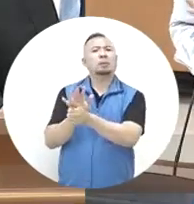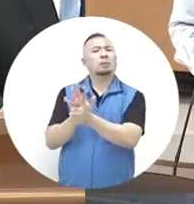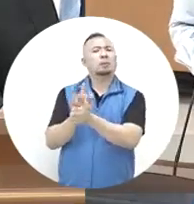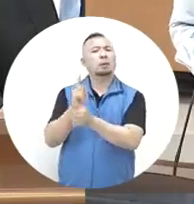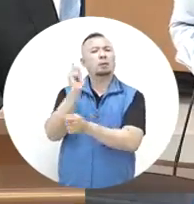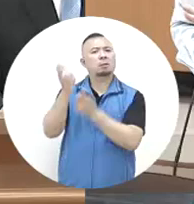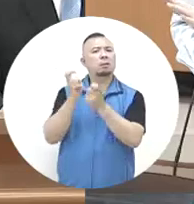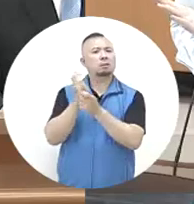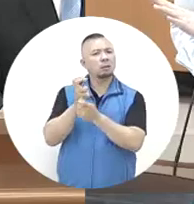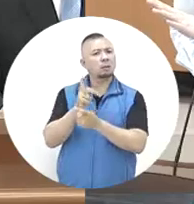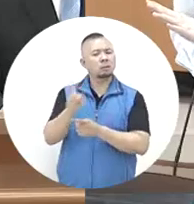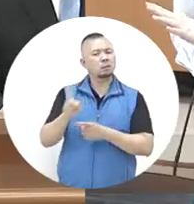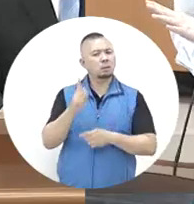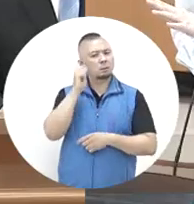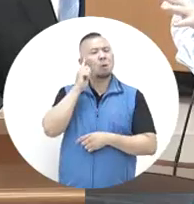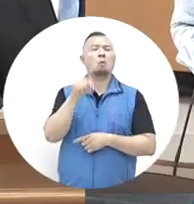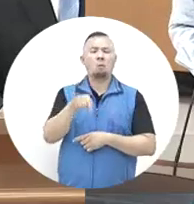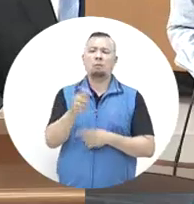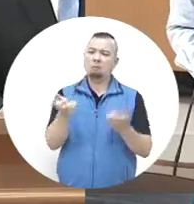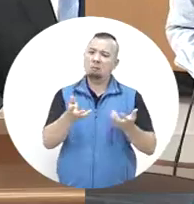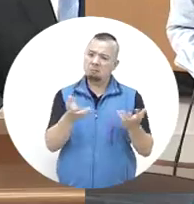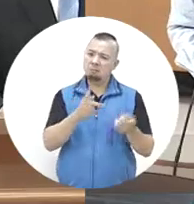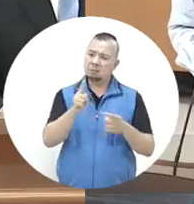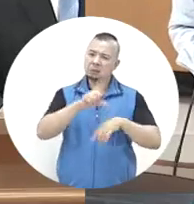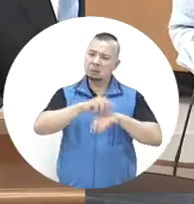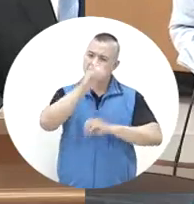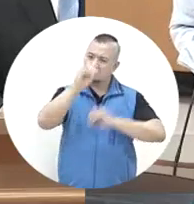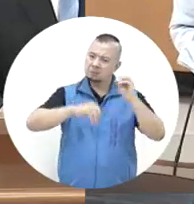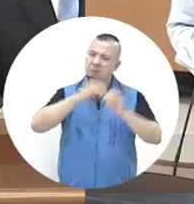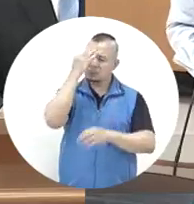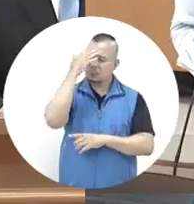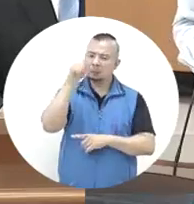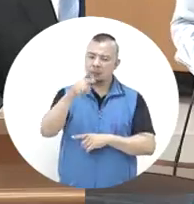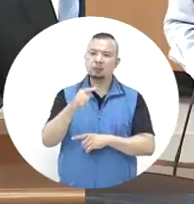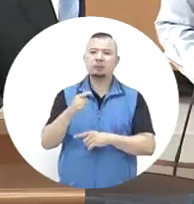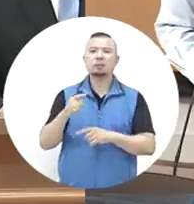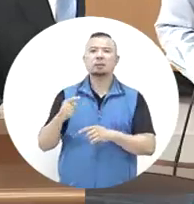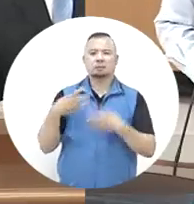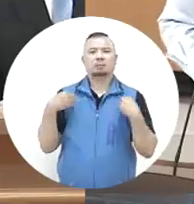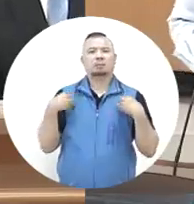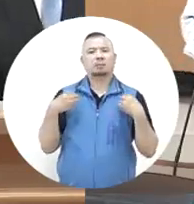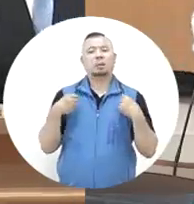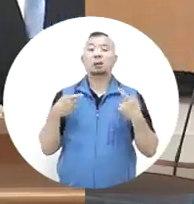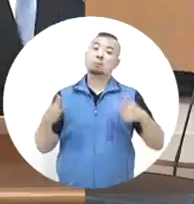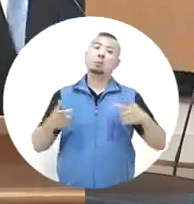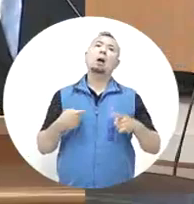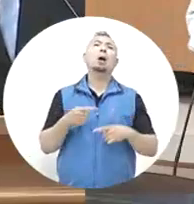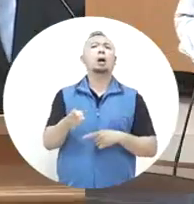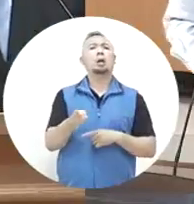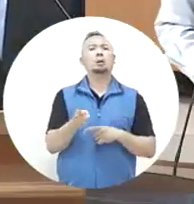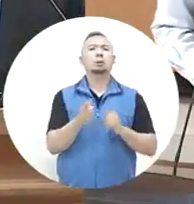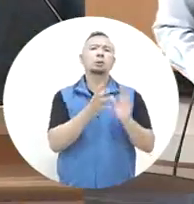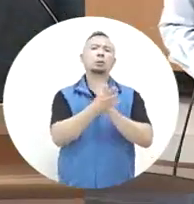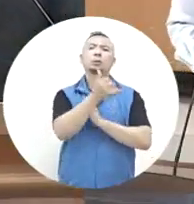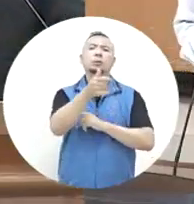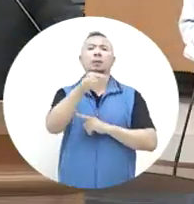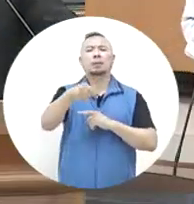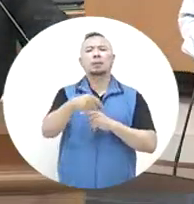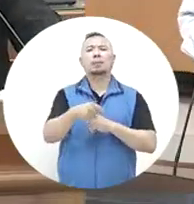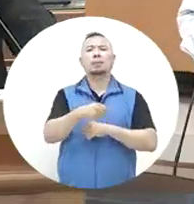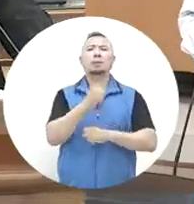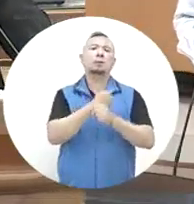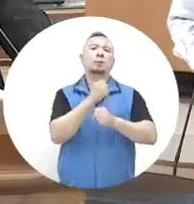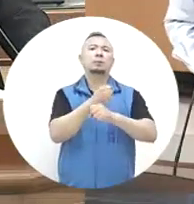得说，哎，这个东西虽然麻烦一点哦，我还是要继续给它维持下去才对。不是说我为了这一两个队员的班表要提早来上